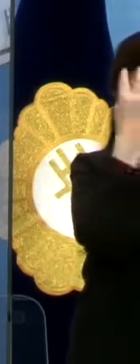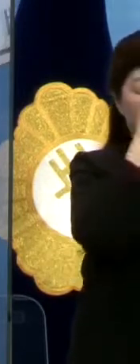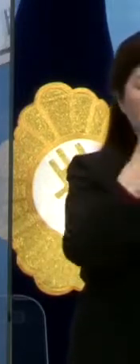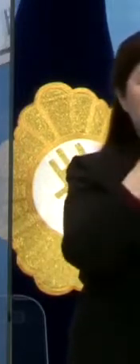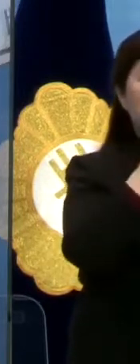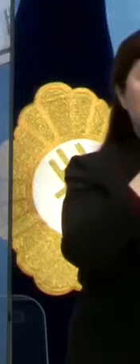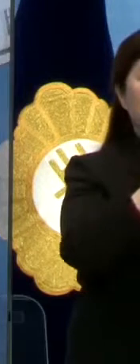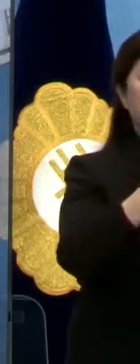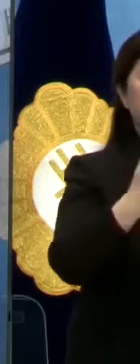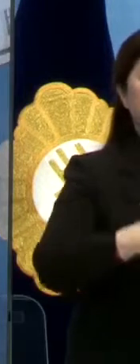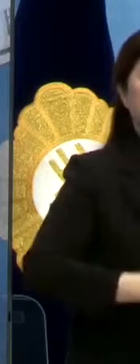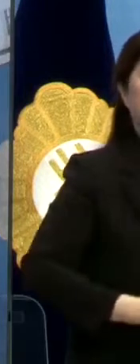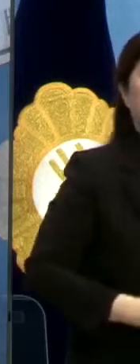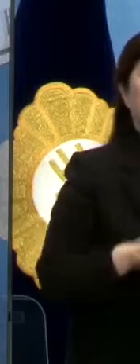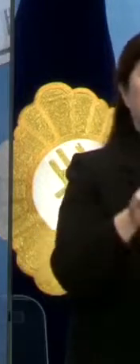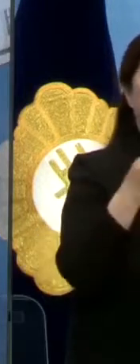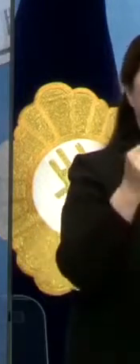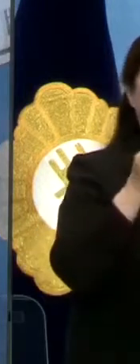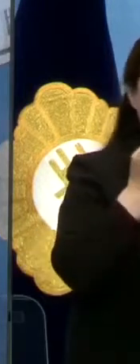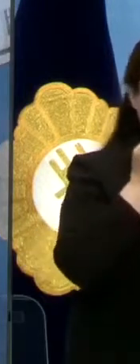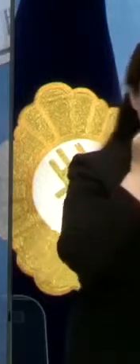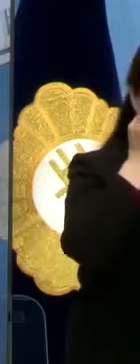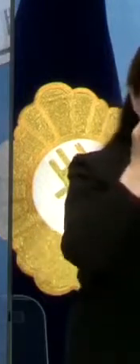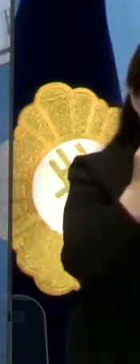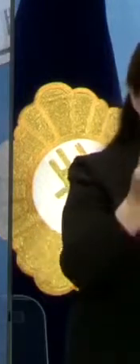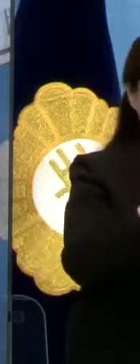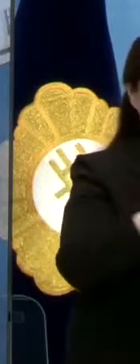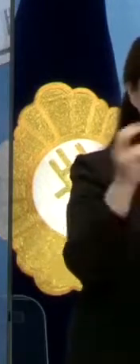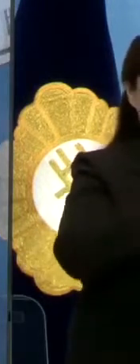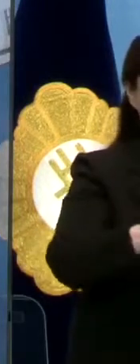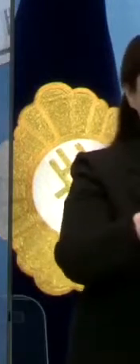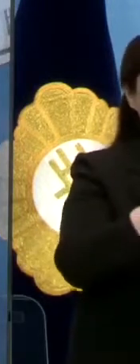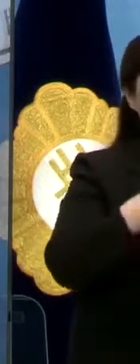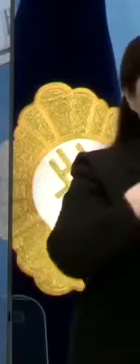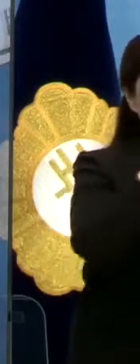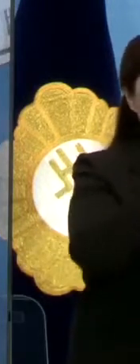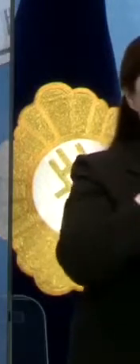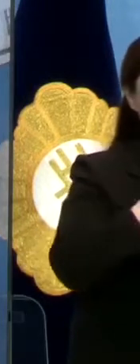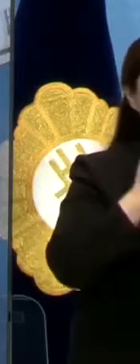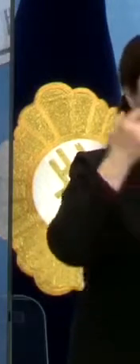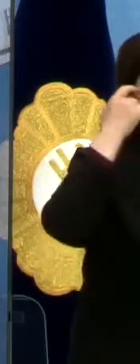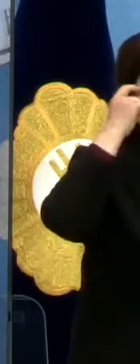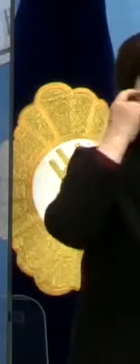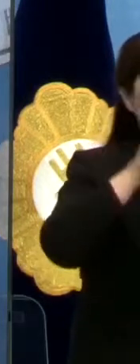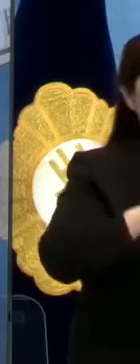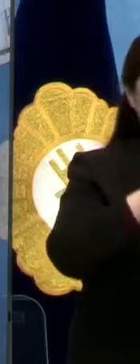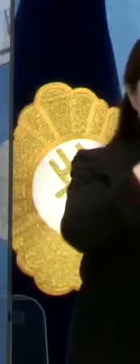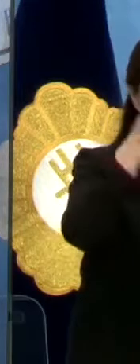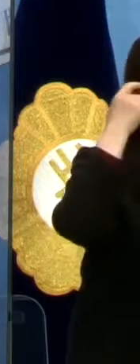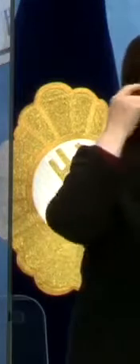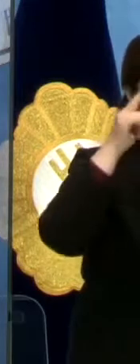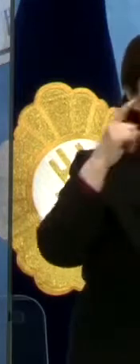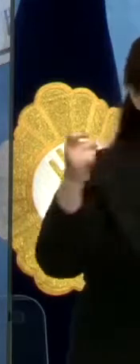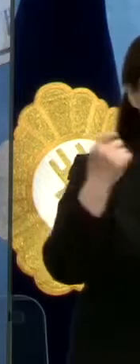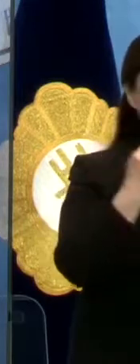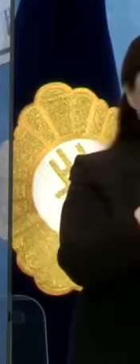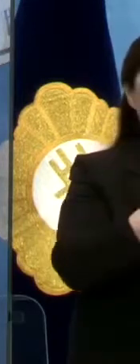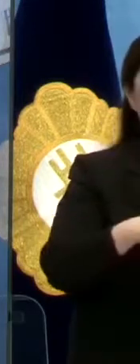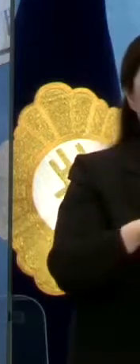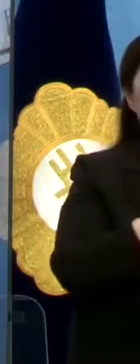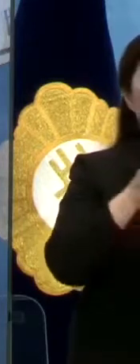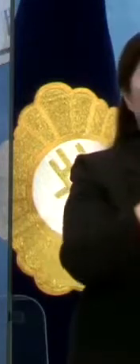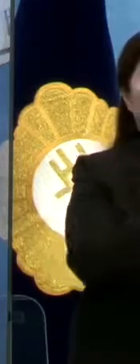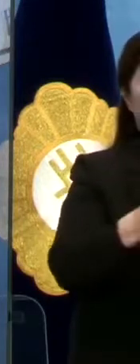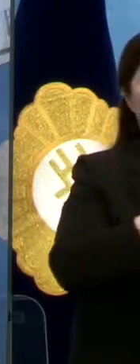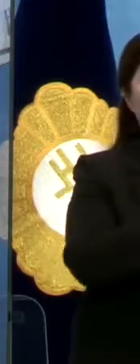되었습니다. 이러한 노력이 헛되지 않고 간호사와 의료진들의 봉사 정신을 영원히 기념하기 위해